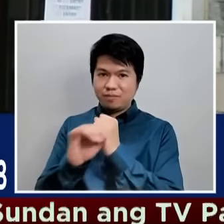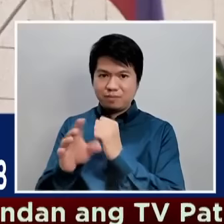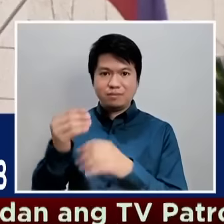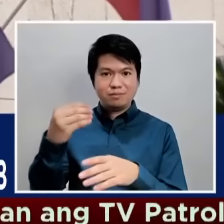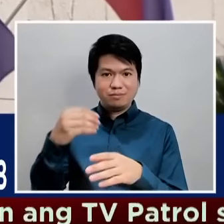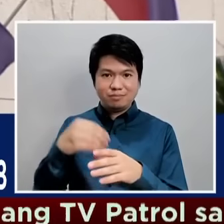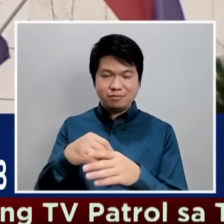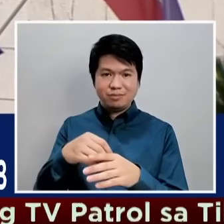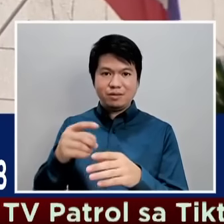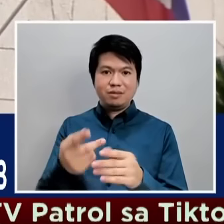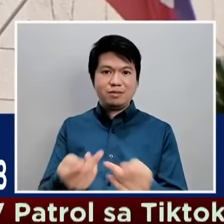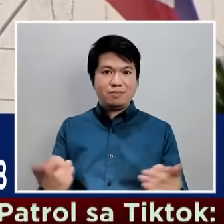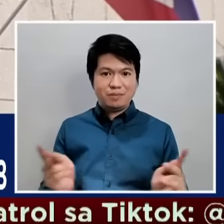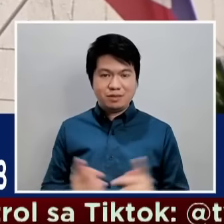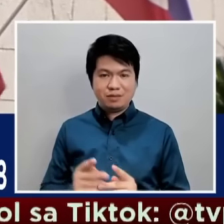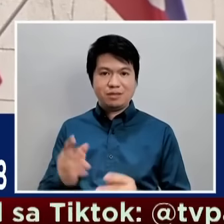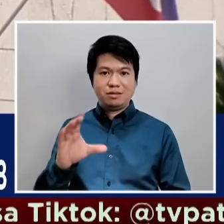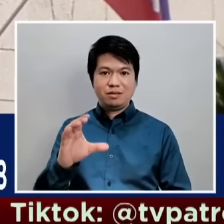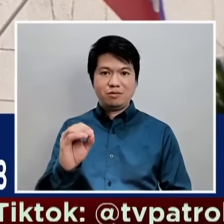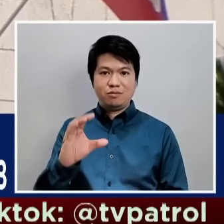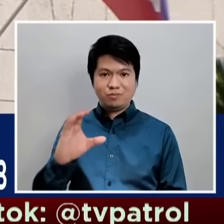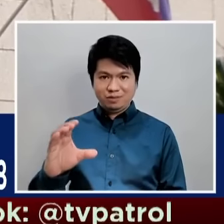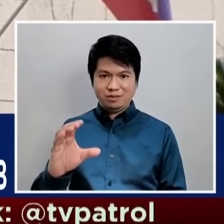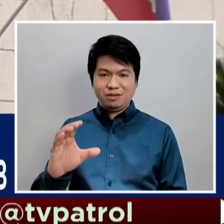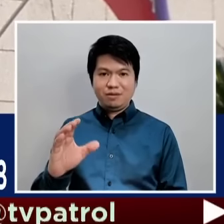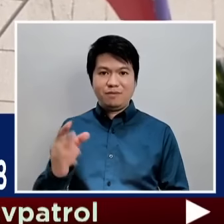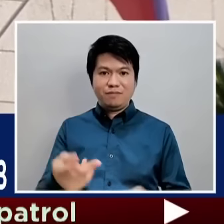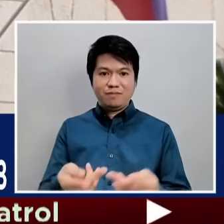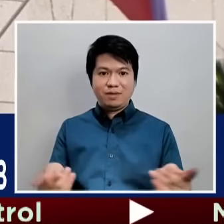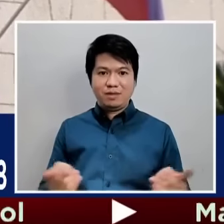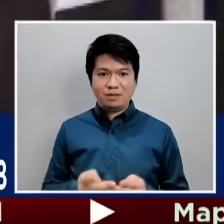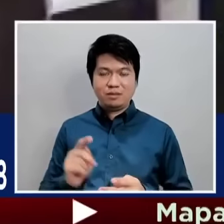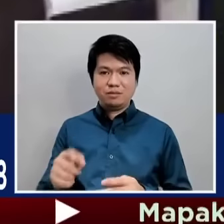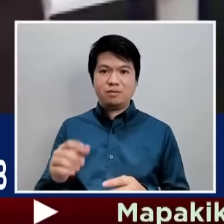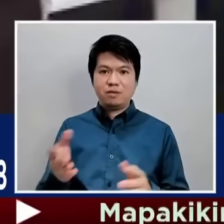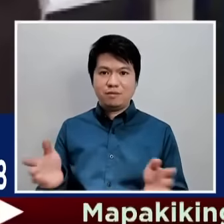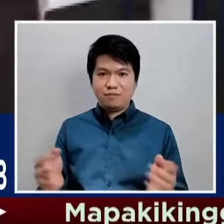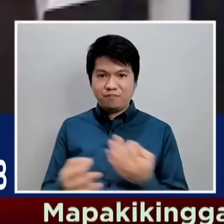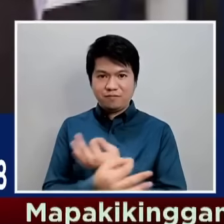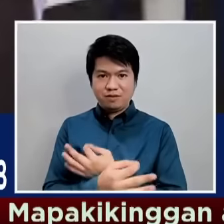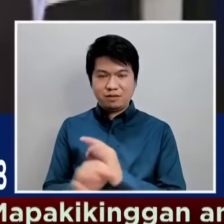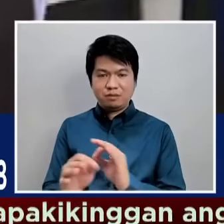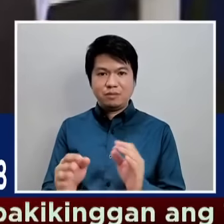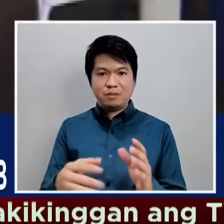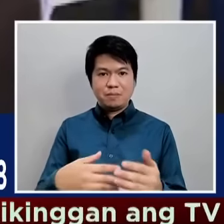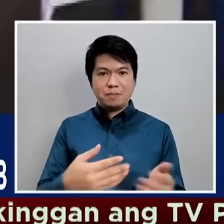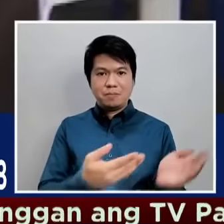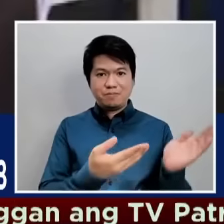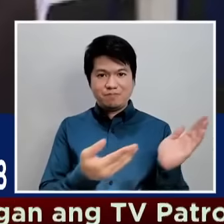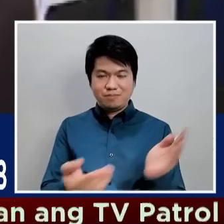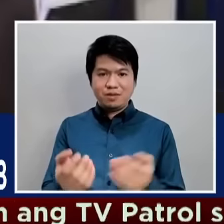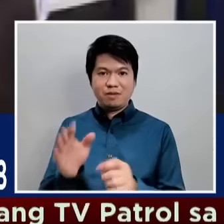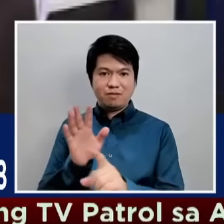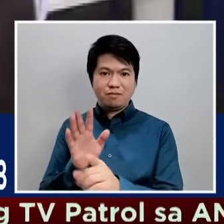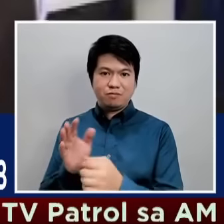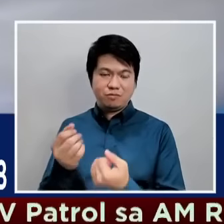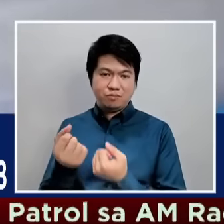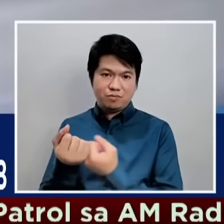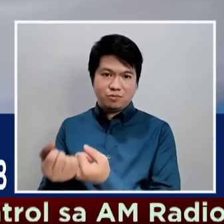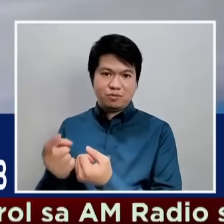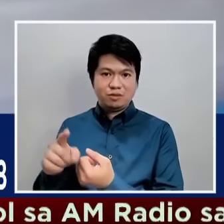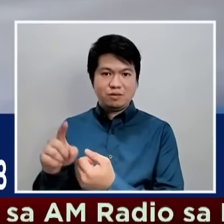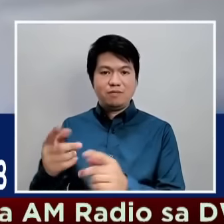venue. Libre rin sila magdala ng supporters at magprograma sa labas ng venue. Mula October 1 to 8 lang tatanggap ng COC ang